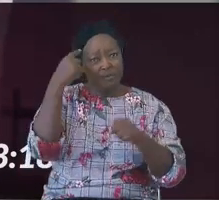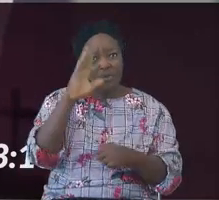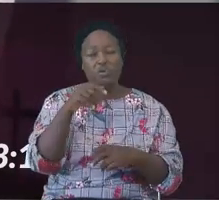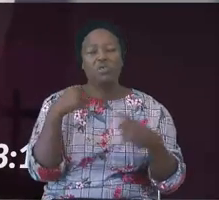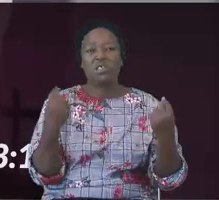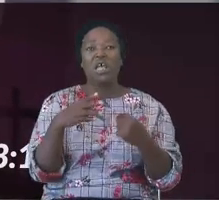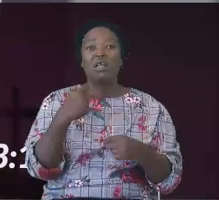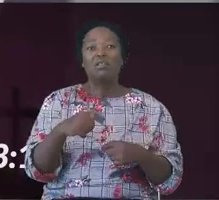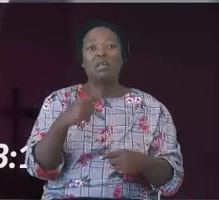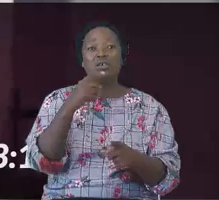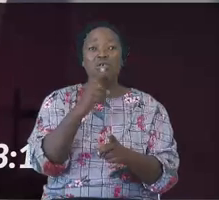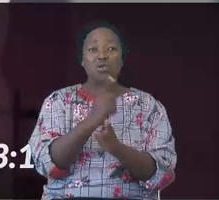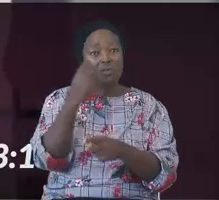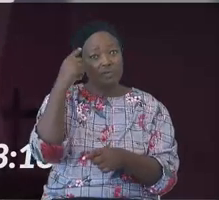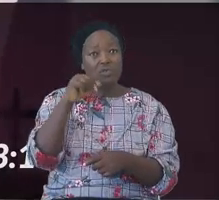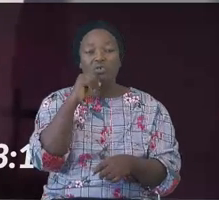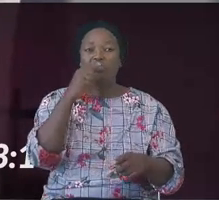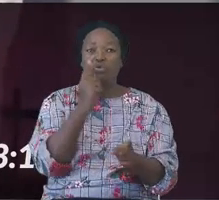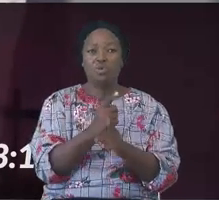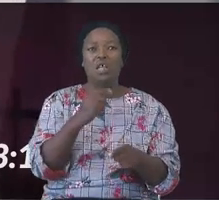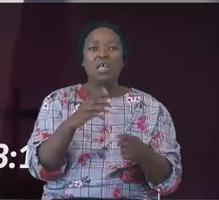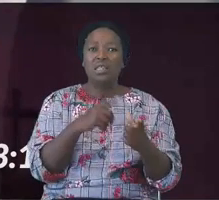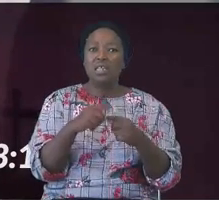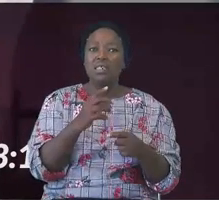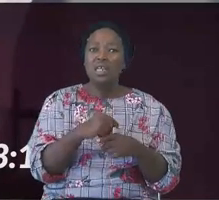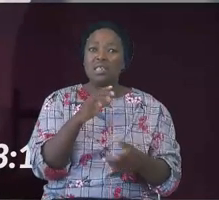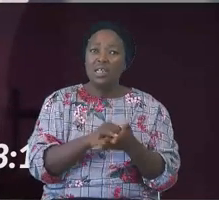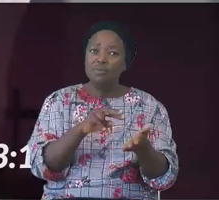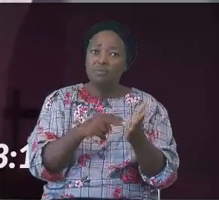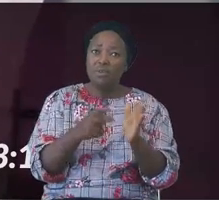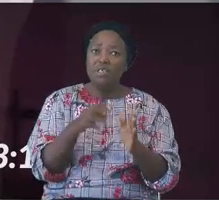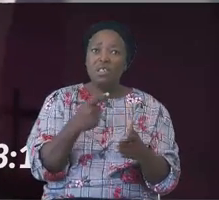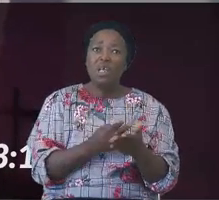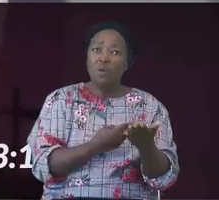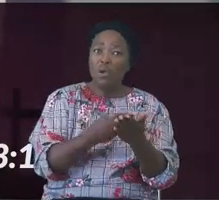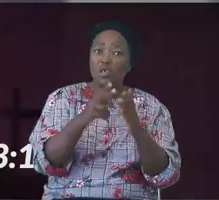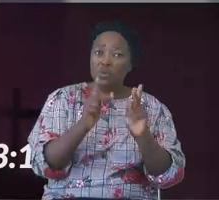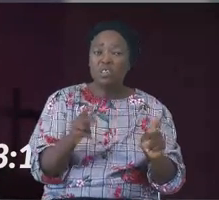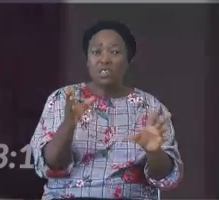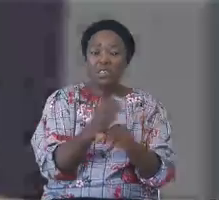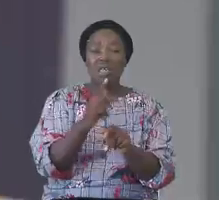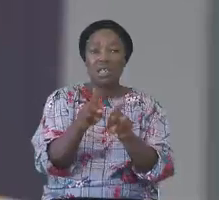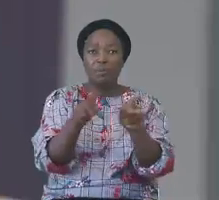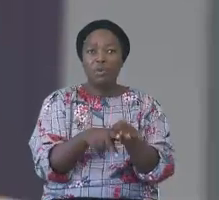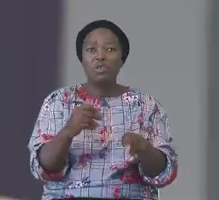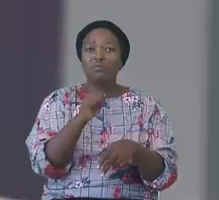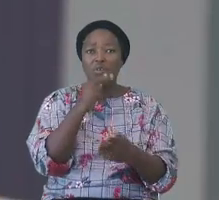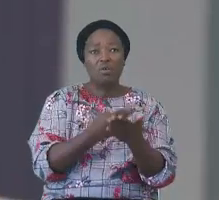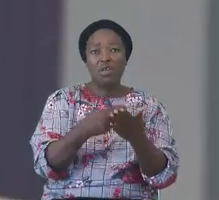pour les péchés. Il a souffert pour les péchés. Lui n'avait pas de péché. Lui juste pour les